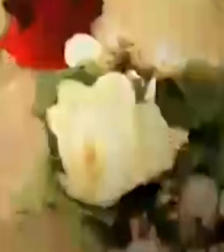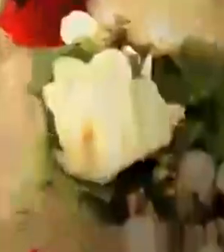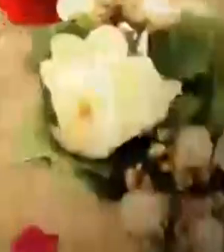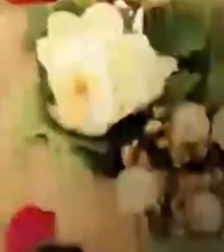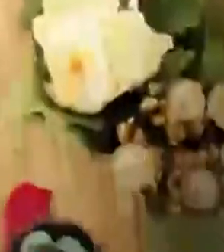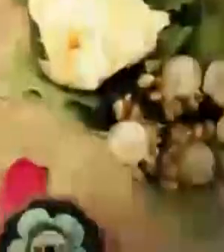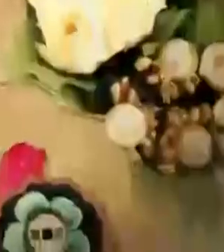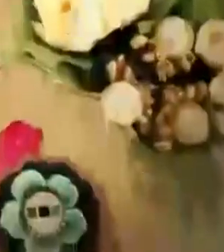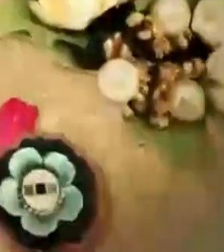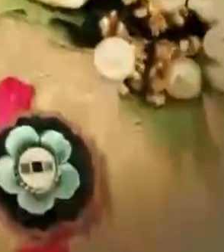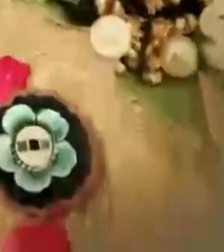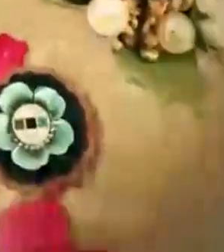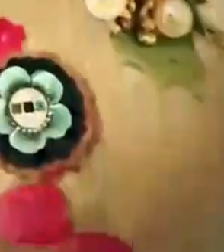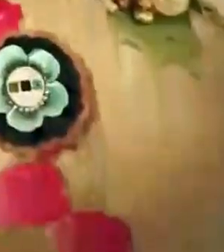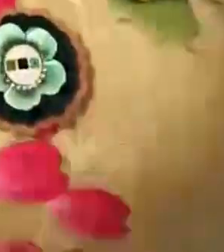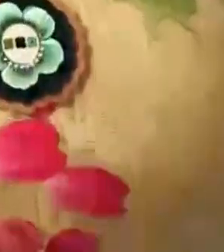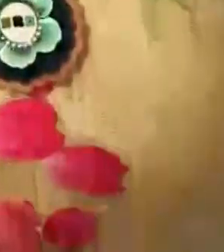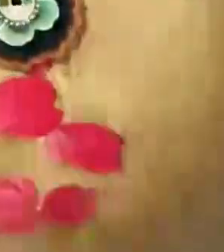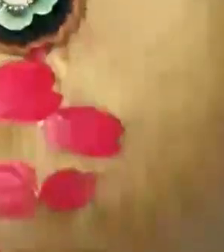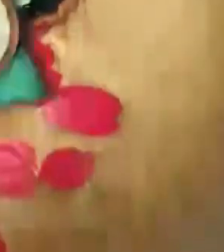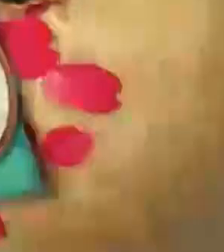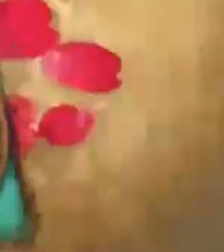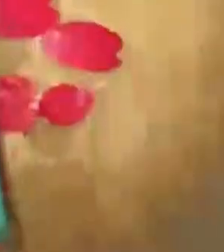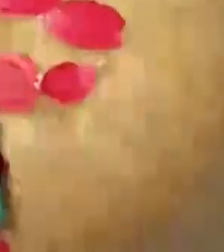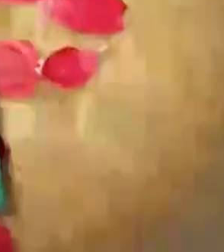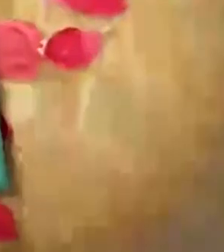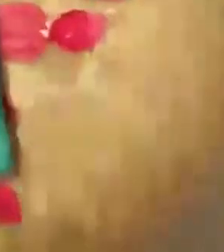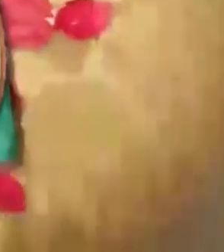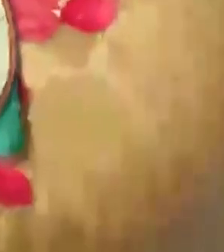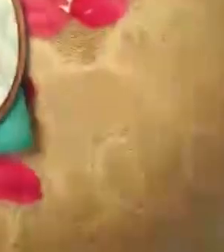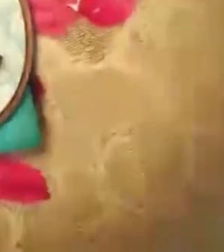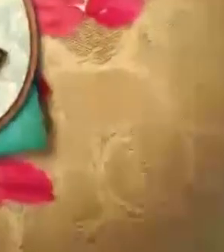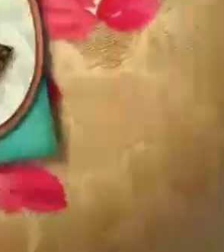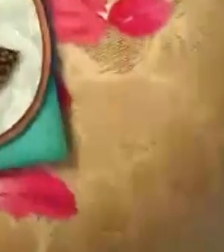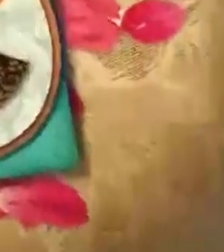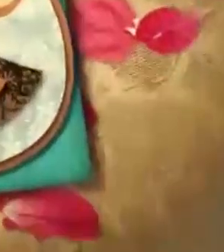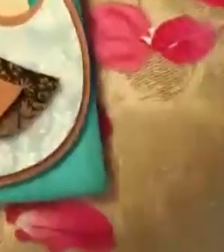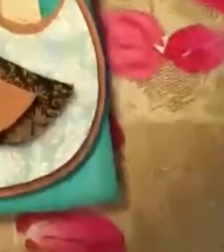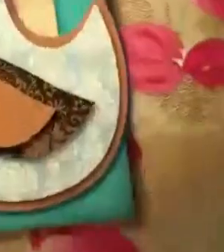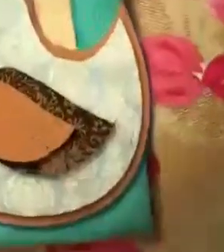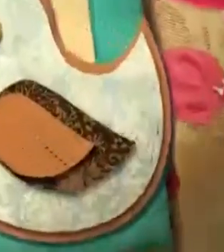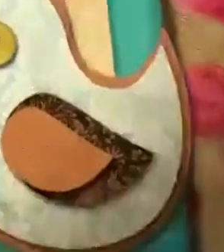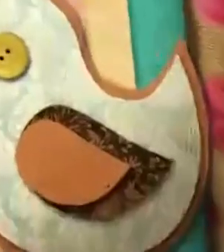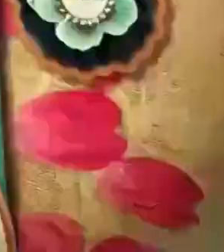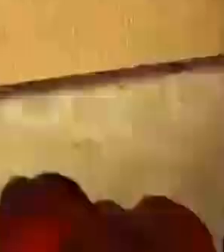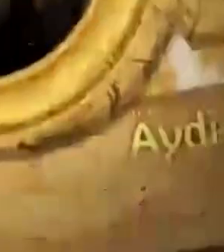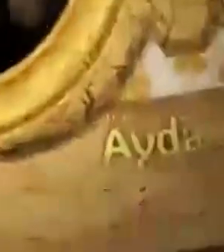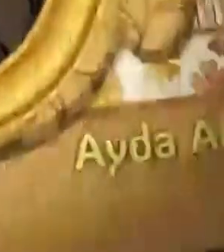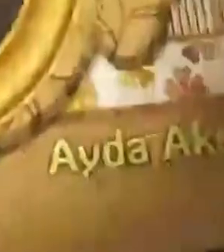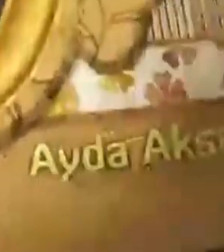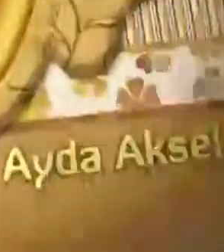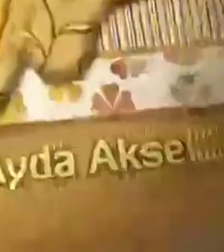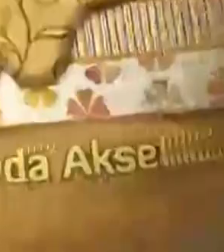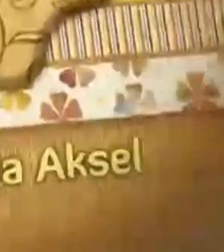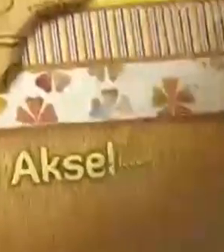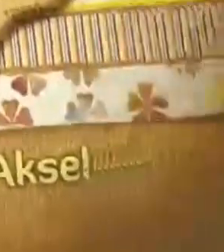Zengin kız fakir olan yazılı bir düğün davetiyesinin içinde oyuncuların görüntüleri eşliğinde jenerik akıyor. Kemal, Hüseyin Avni Danyal, Serpil,